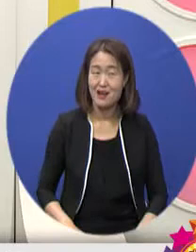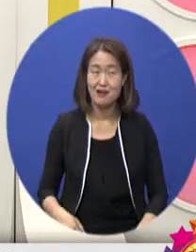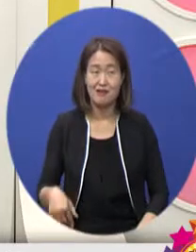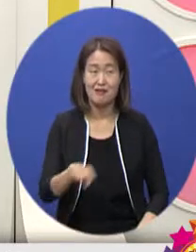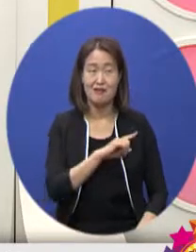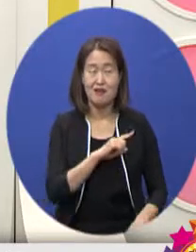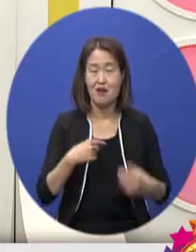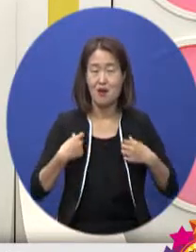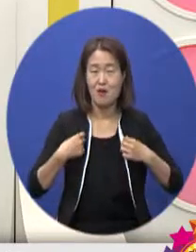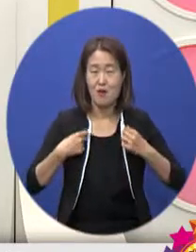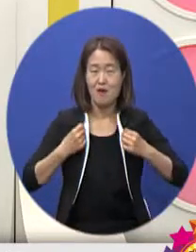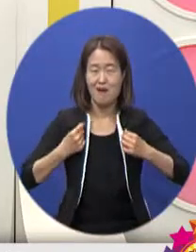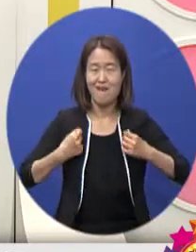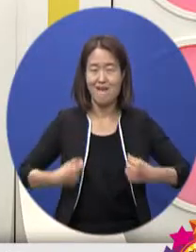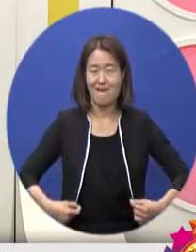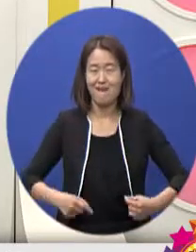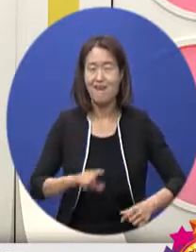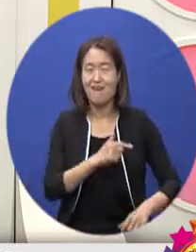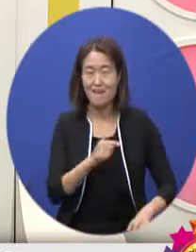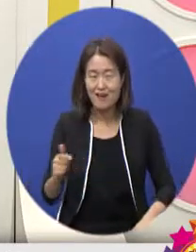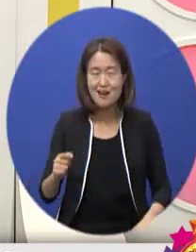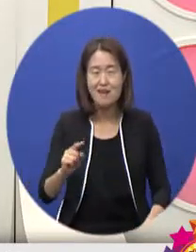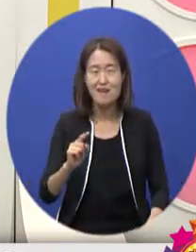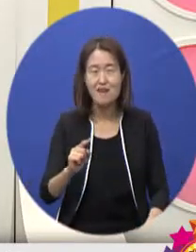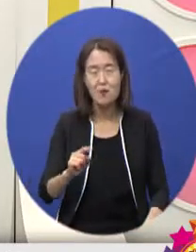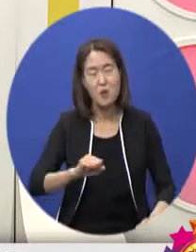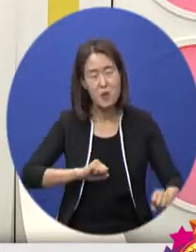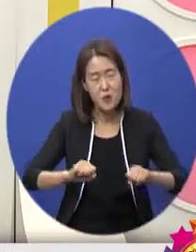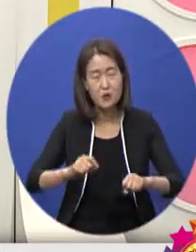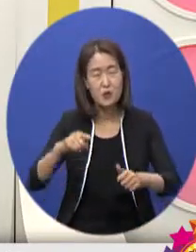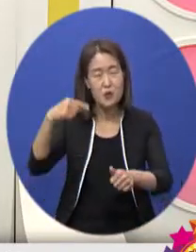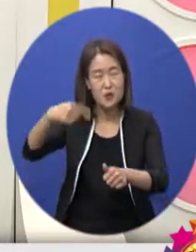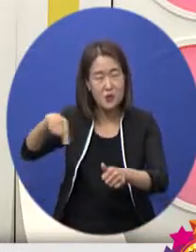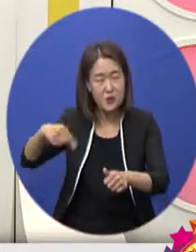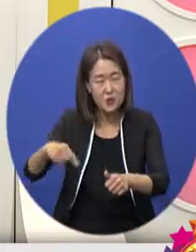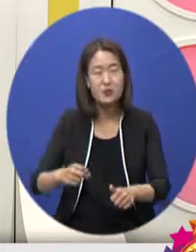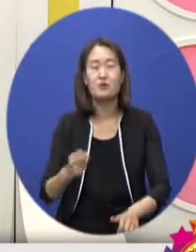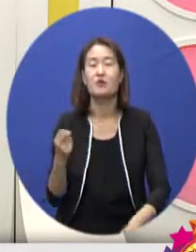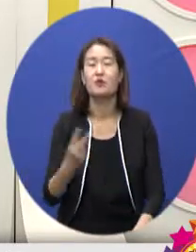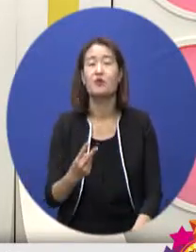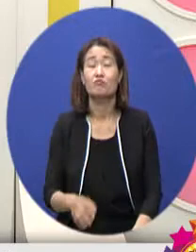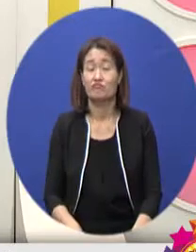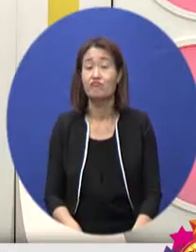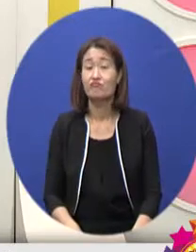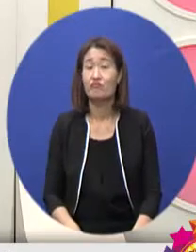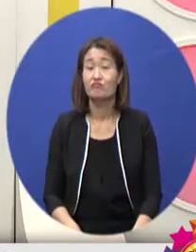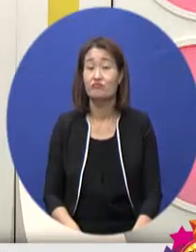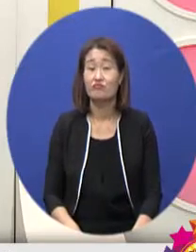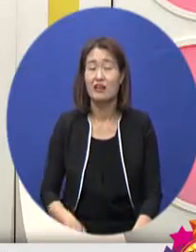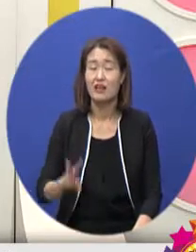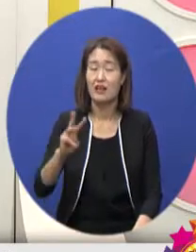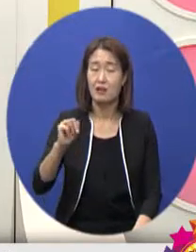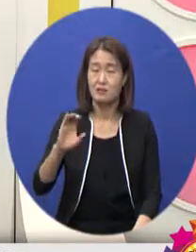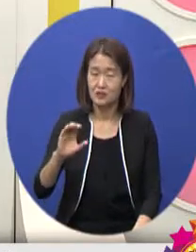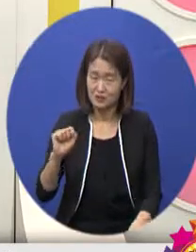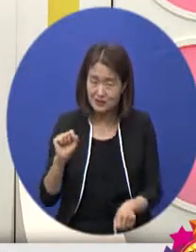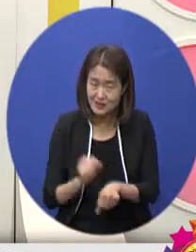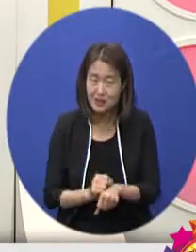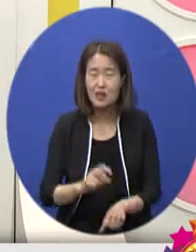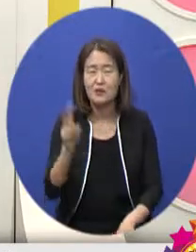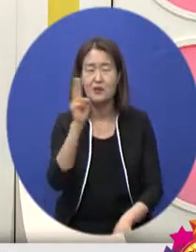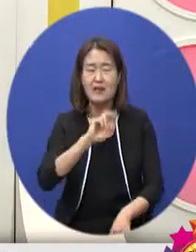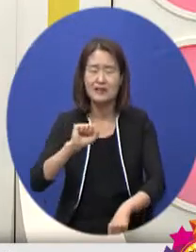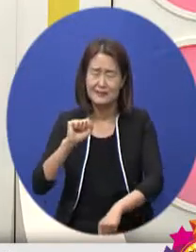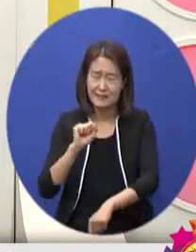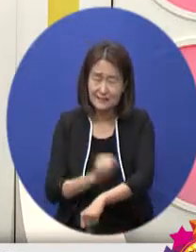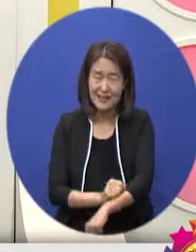의상 그 장식 아티스트로도 활동을 하시고요. 네. 그다음에 교육도 해주시고 거기다가 진행도 잘하시고 그냥 노래도